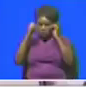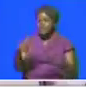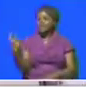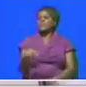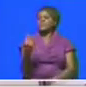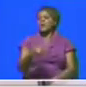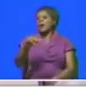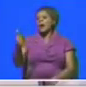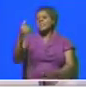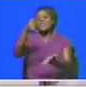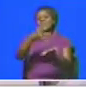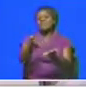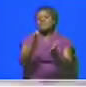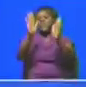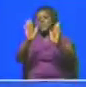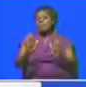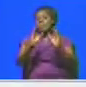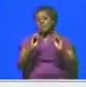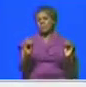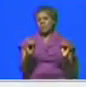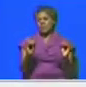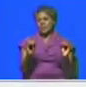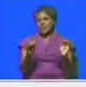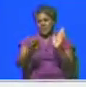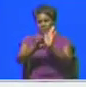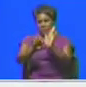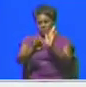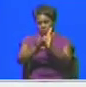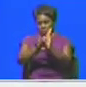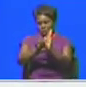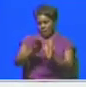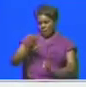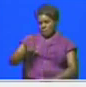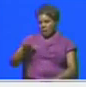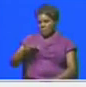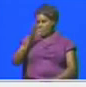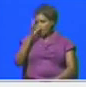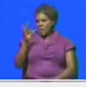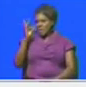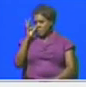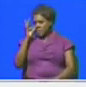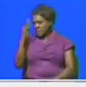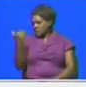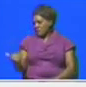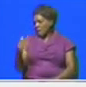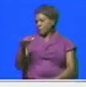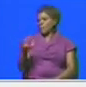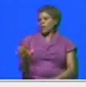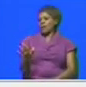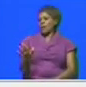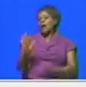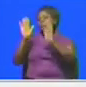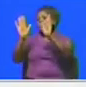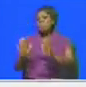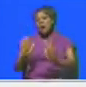wengine hawakukua katika demonstration. Kama yule mama wa Nyeri nimeongea na yeye leo asubuhi analia mtoto wake. Yeye mtoto yake